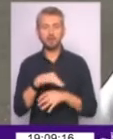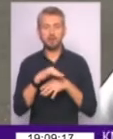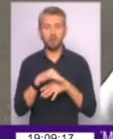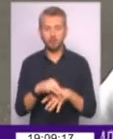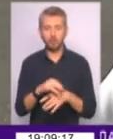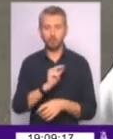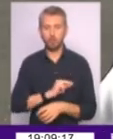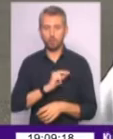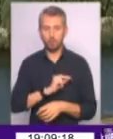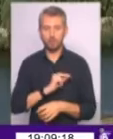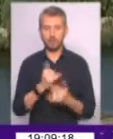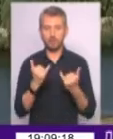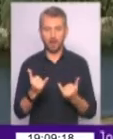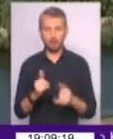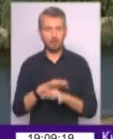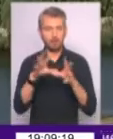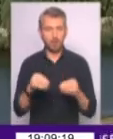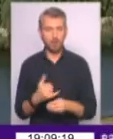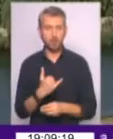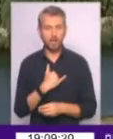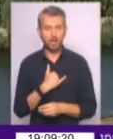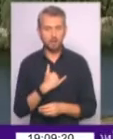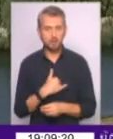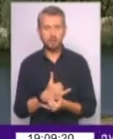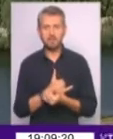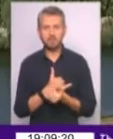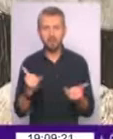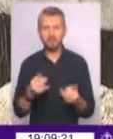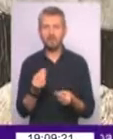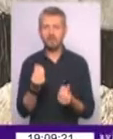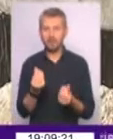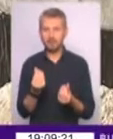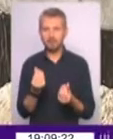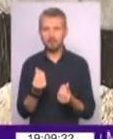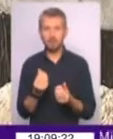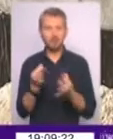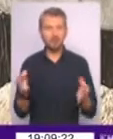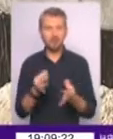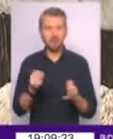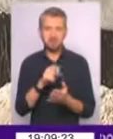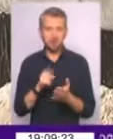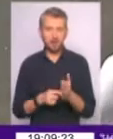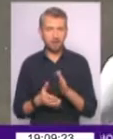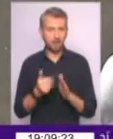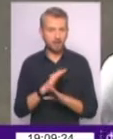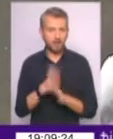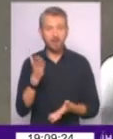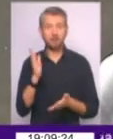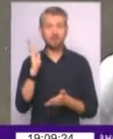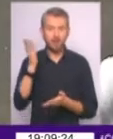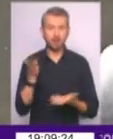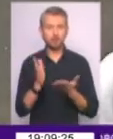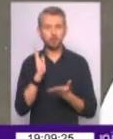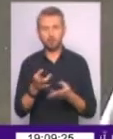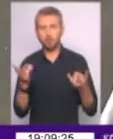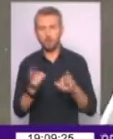проводимо роботи зараз. Взагалі у нас забезпечені фінансами ніяких питань не викликає. Далі, якщо буде якась додаткова